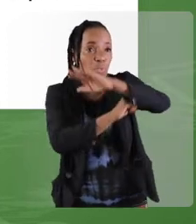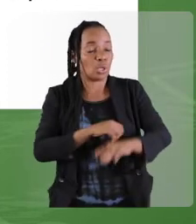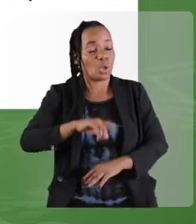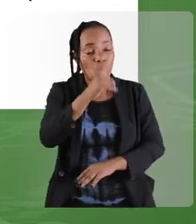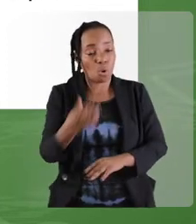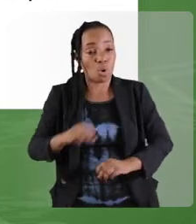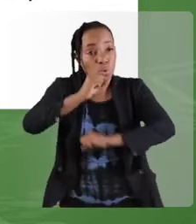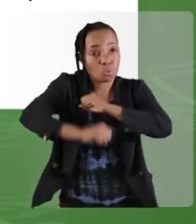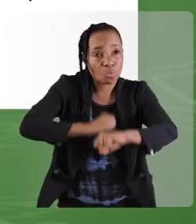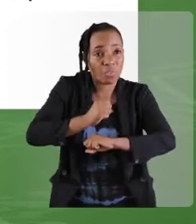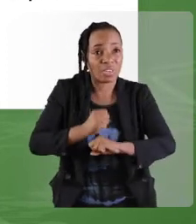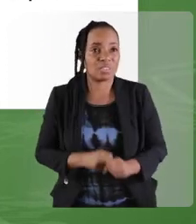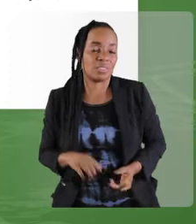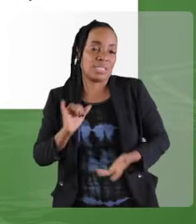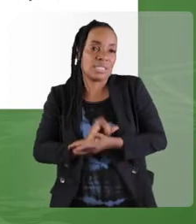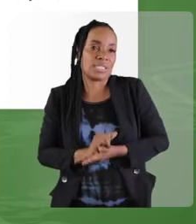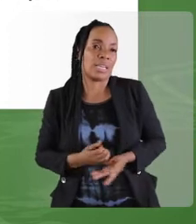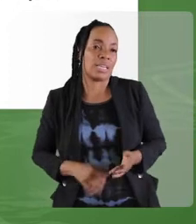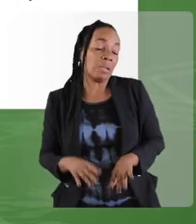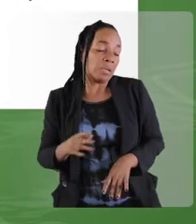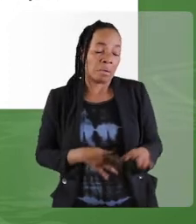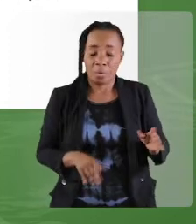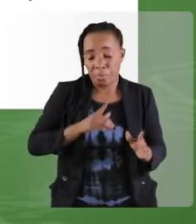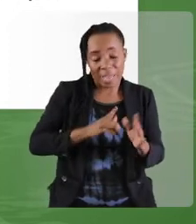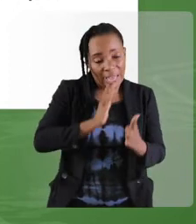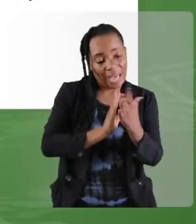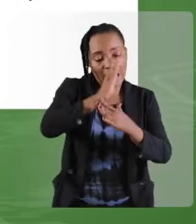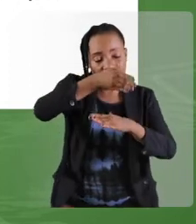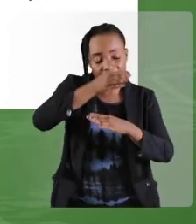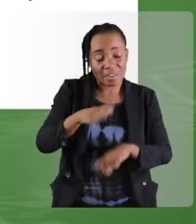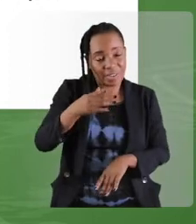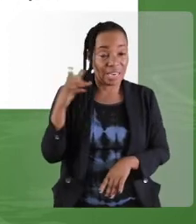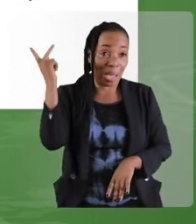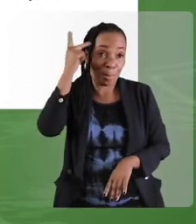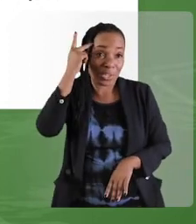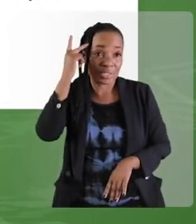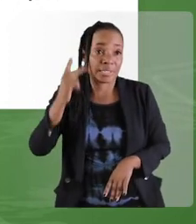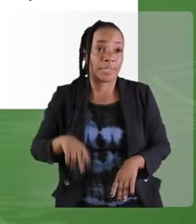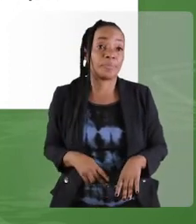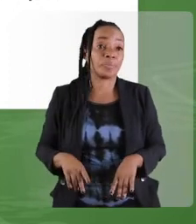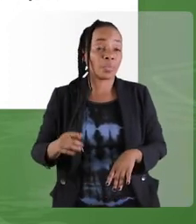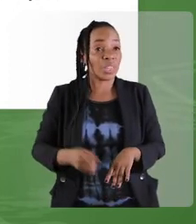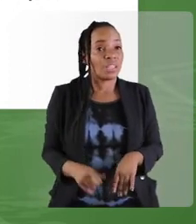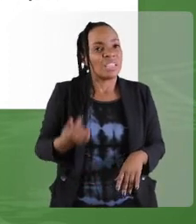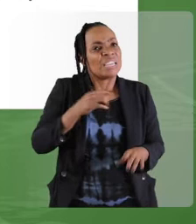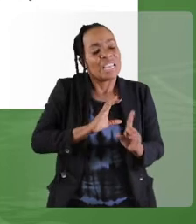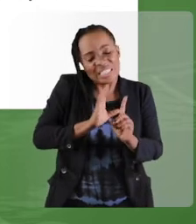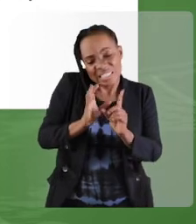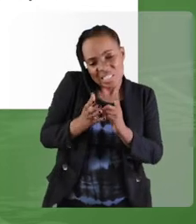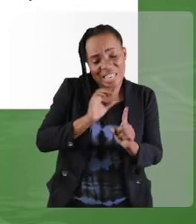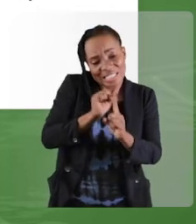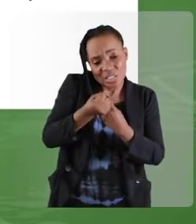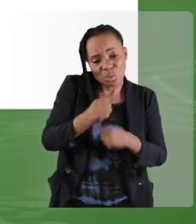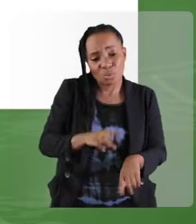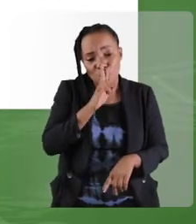de supporter leur misère, c'est de penser « les circonstances ont été contre moi ». Bien